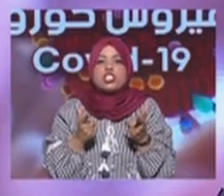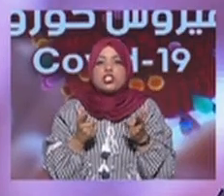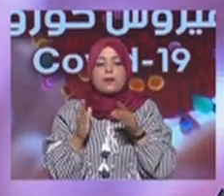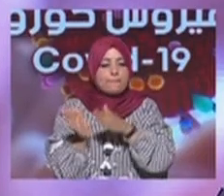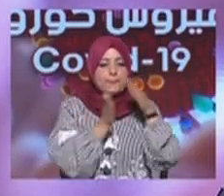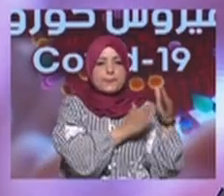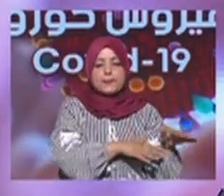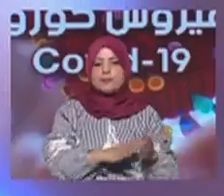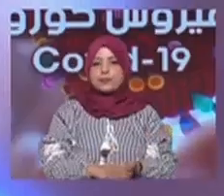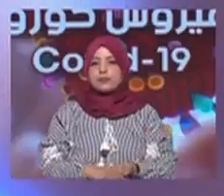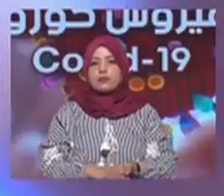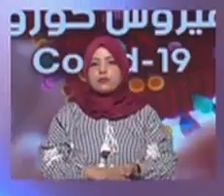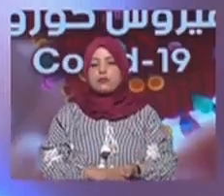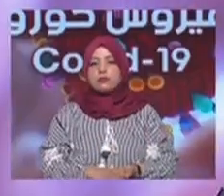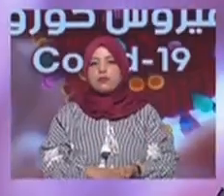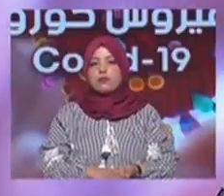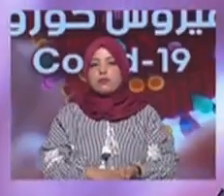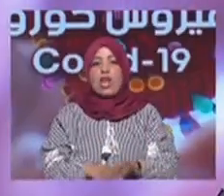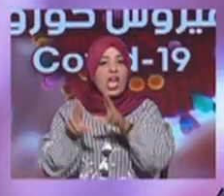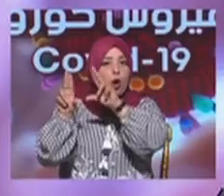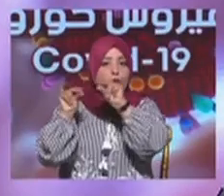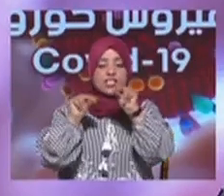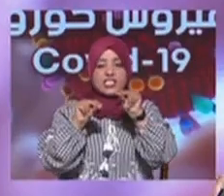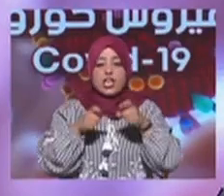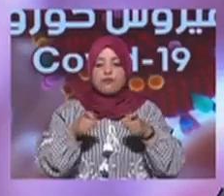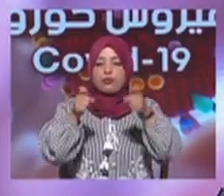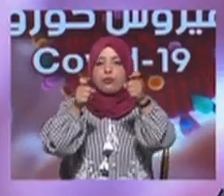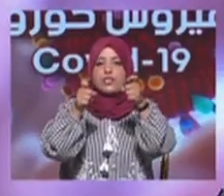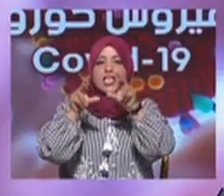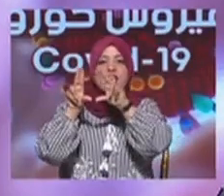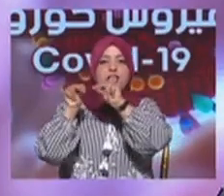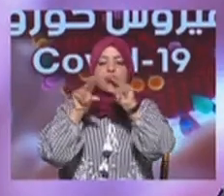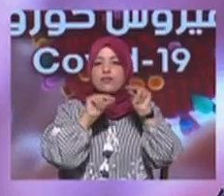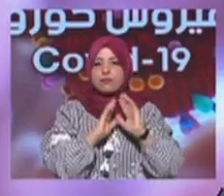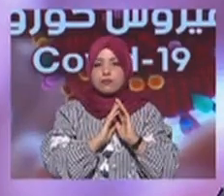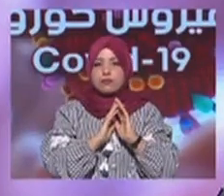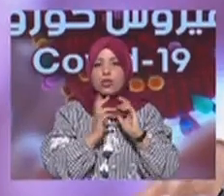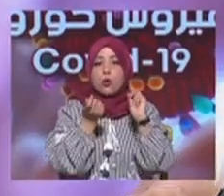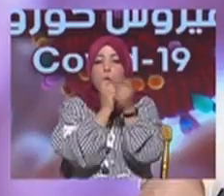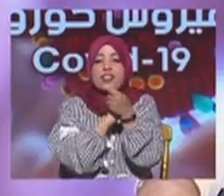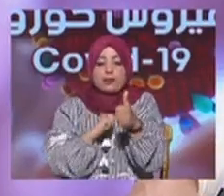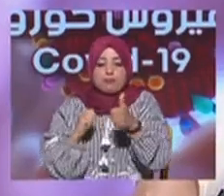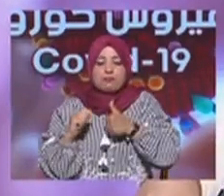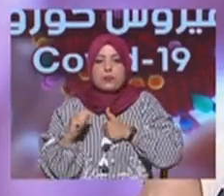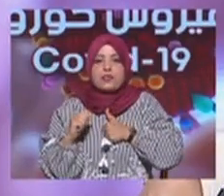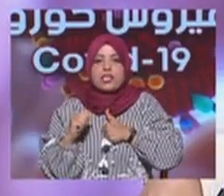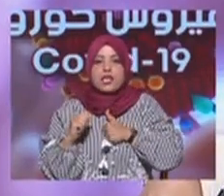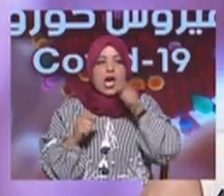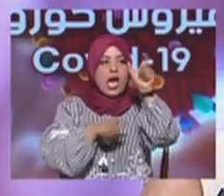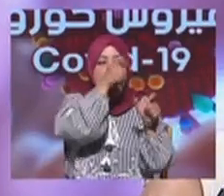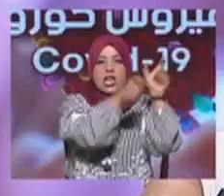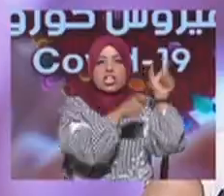الفيروس مثلا هو خلاف انه يشبه لشكون لكن وين احنا هل فما حاجات تخصنا احنا معناه احنا باش نقع باش يقع العمل